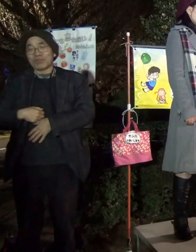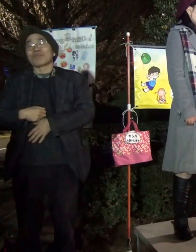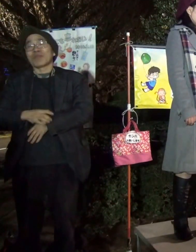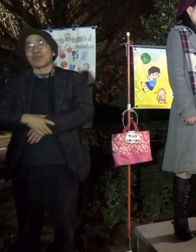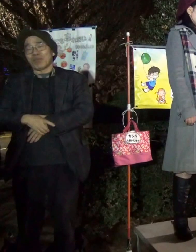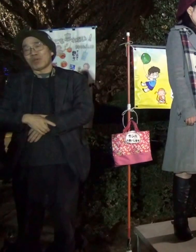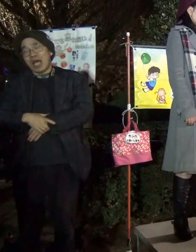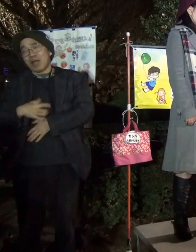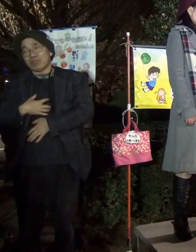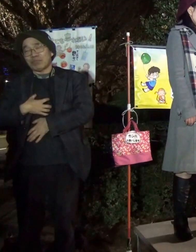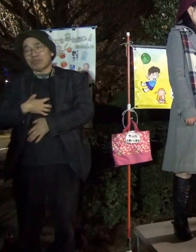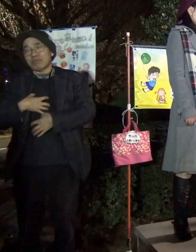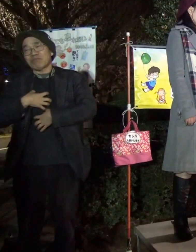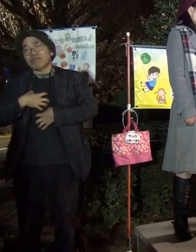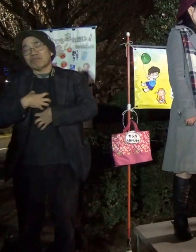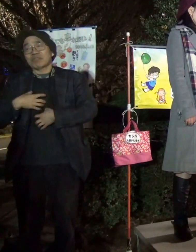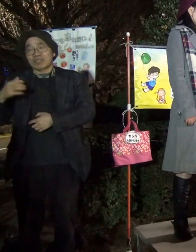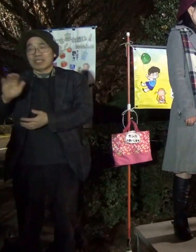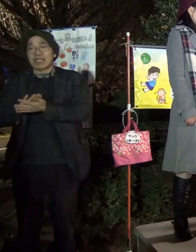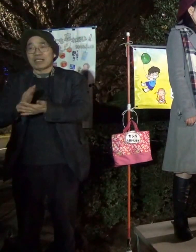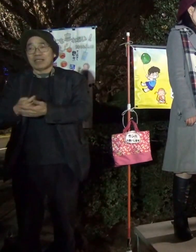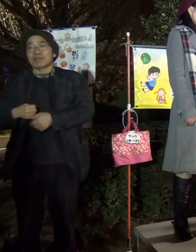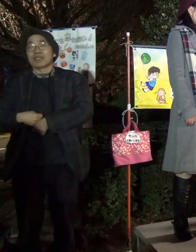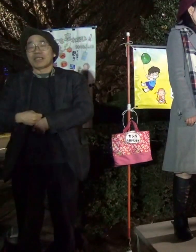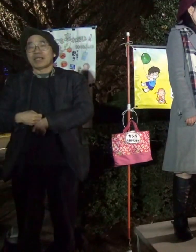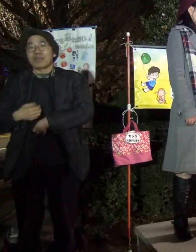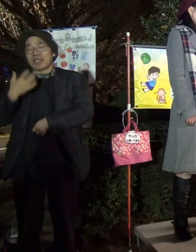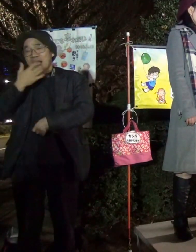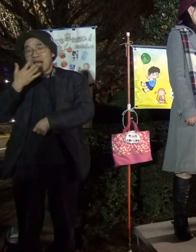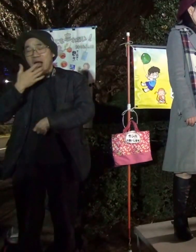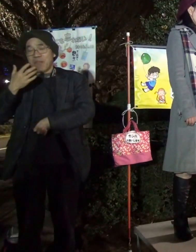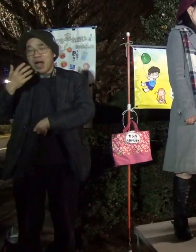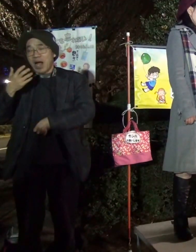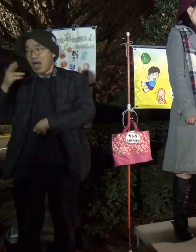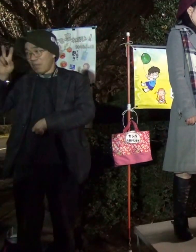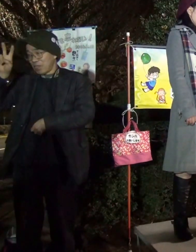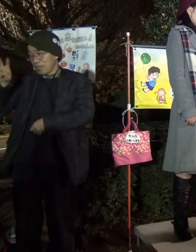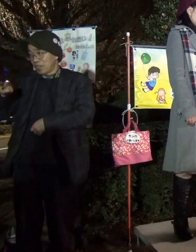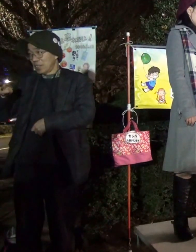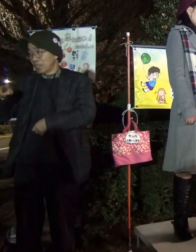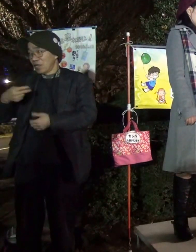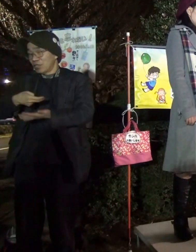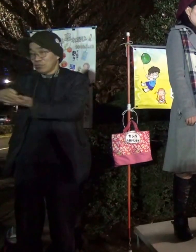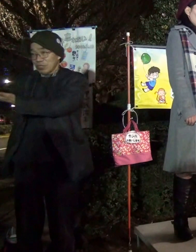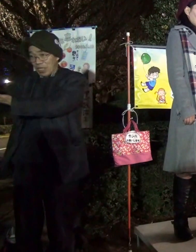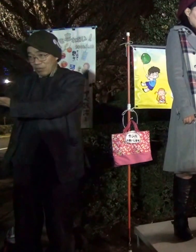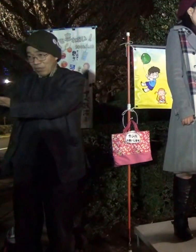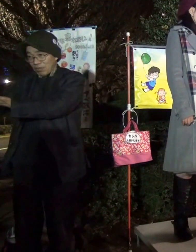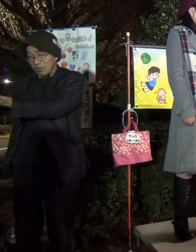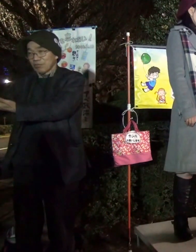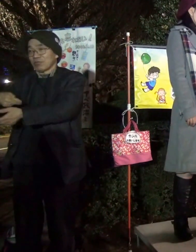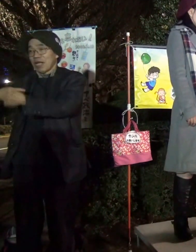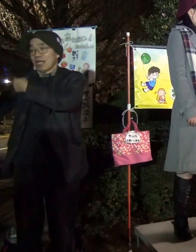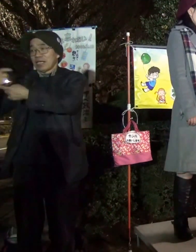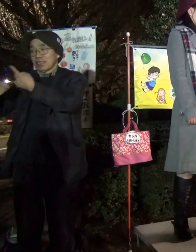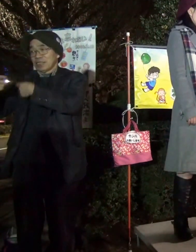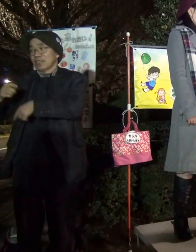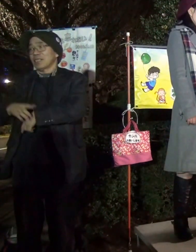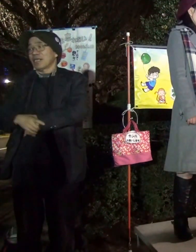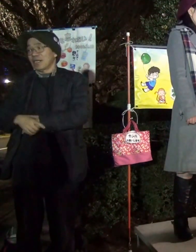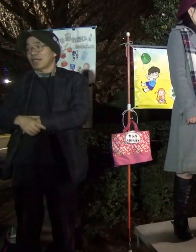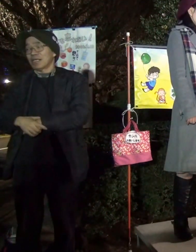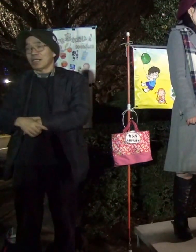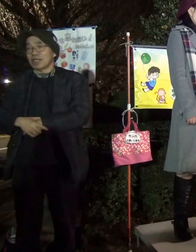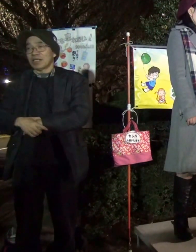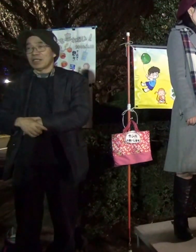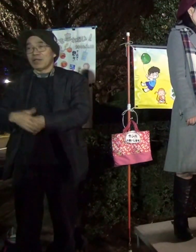あの大臣辞めたやつが あまり なんか入院したっていう話を聞いた。 あまり、 そう、しかも映